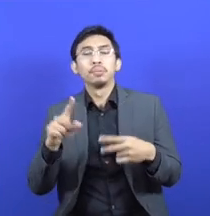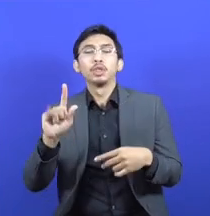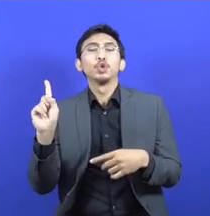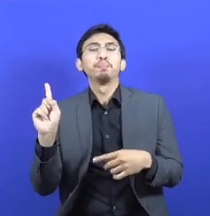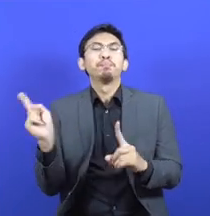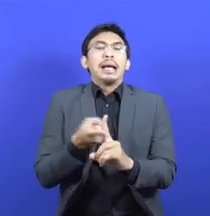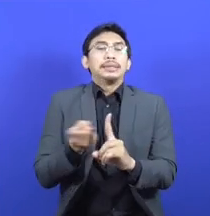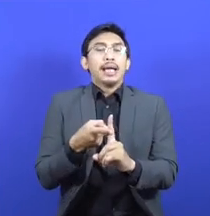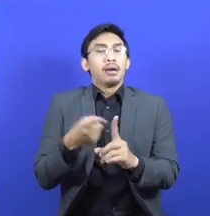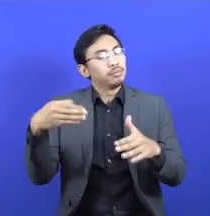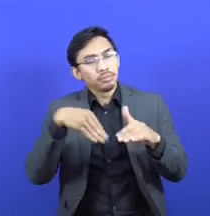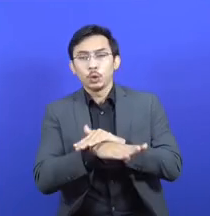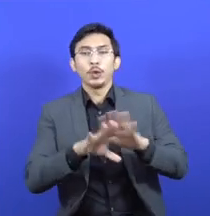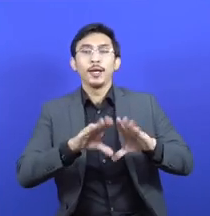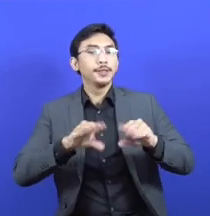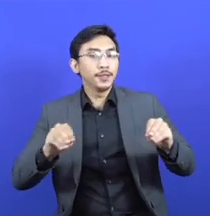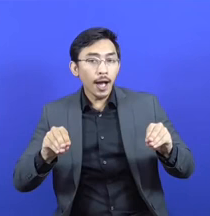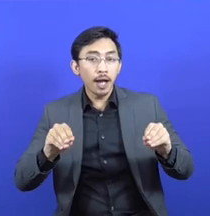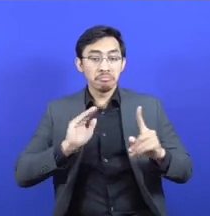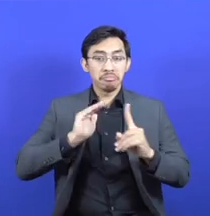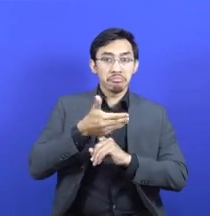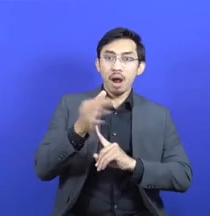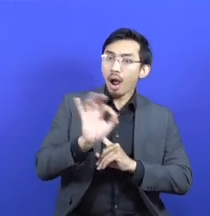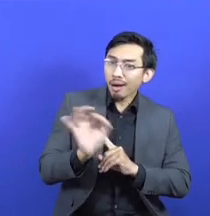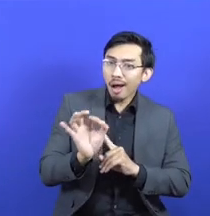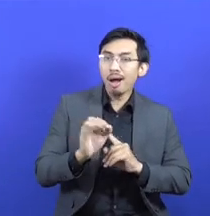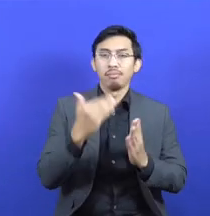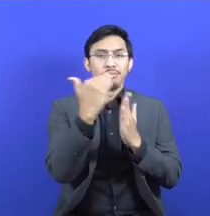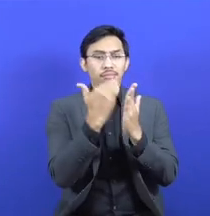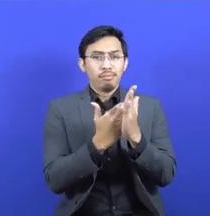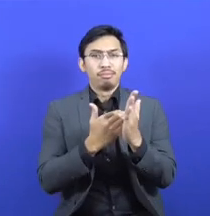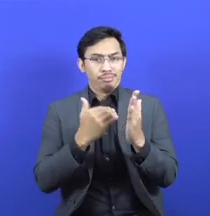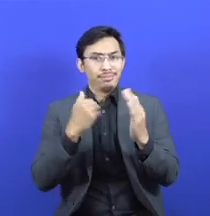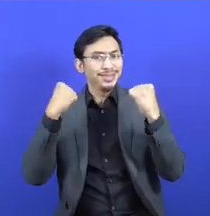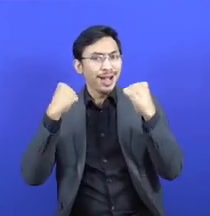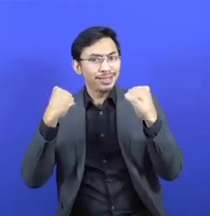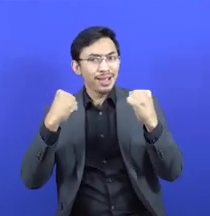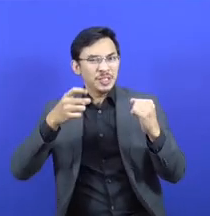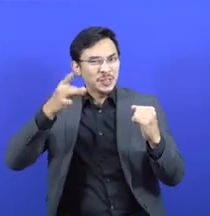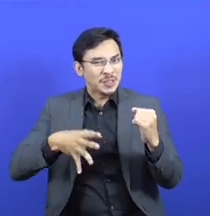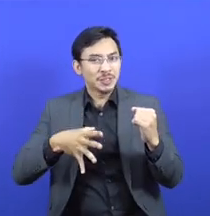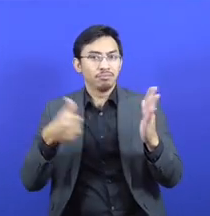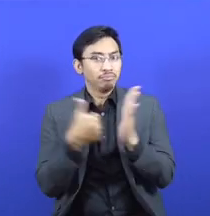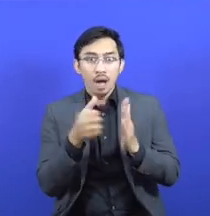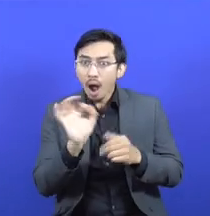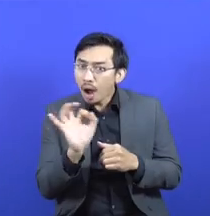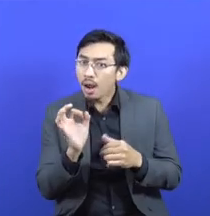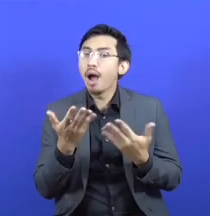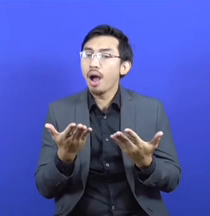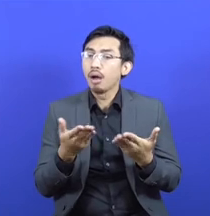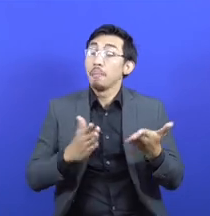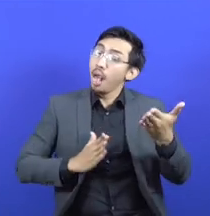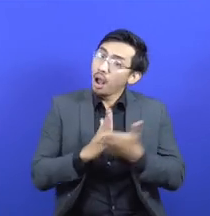disuruh masuk nih secara paksa si pekerjanya ini tanpa perlindungan atau penerapan protokol kesehatan yang ketat. Juga